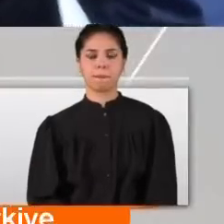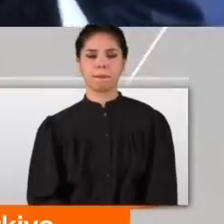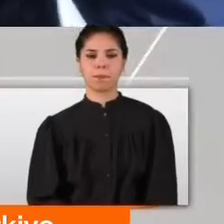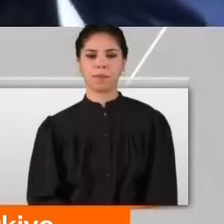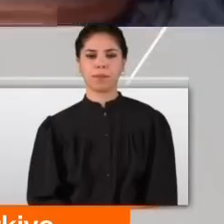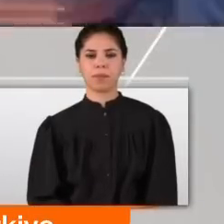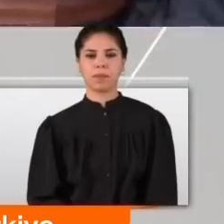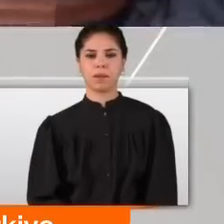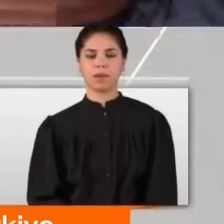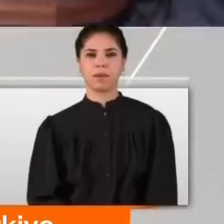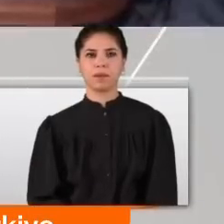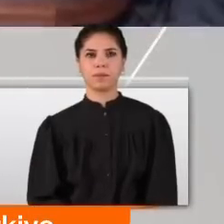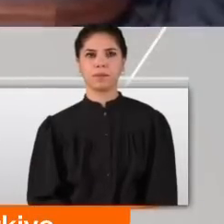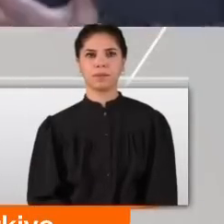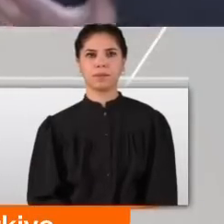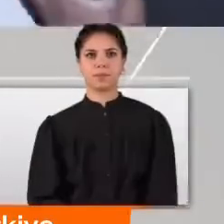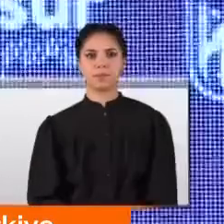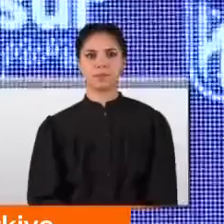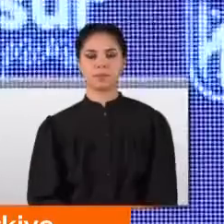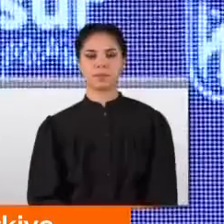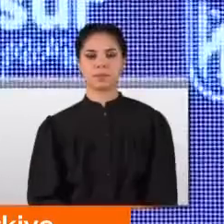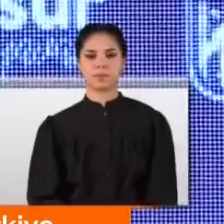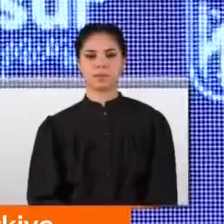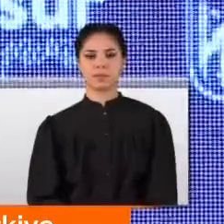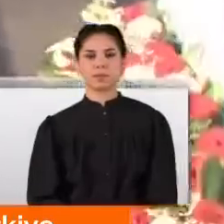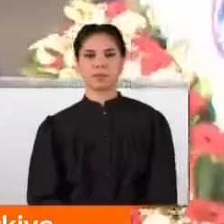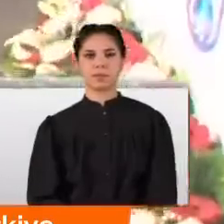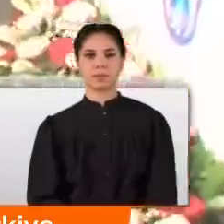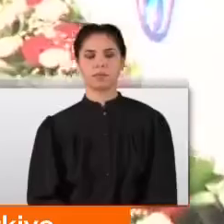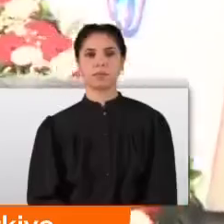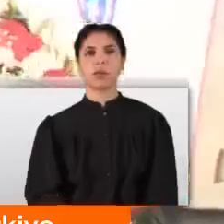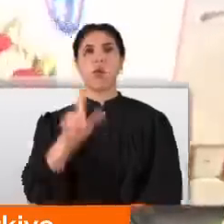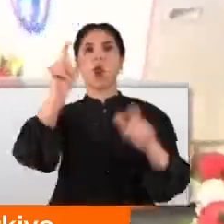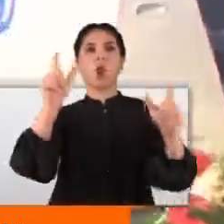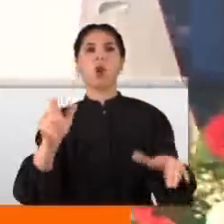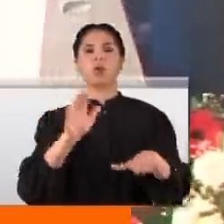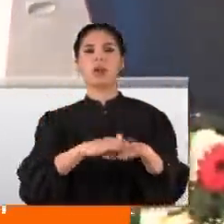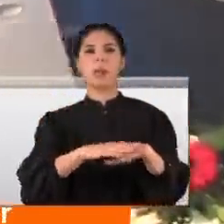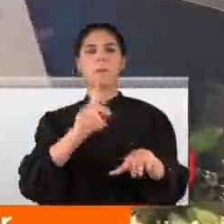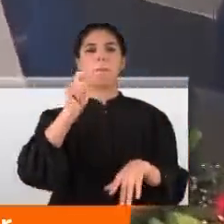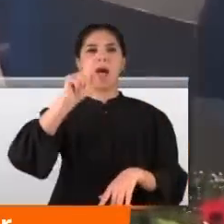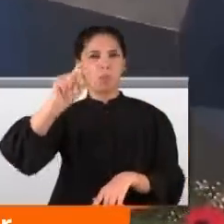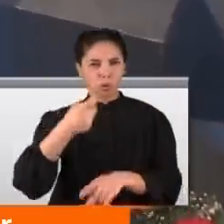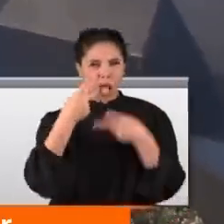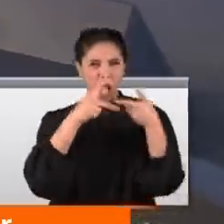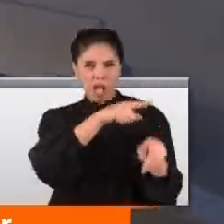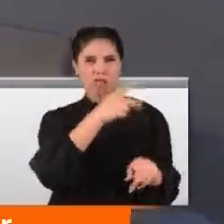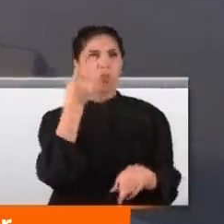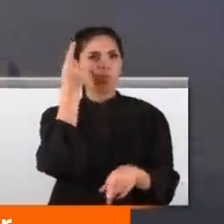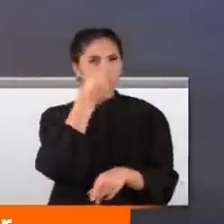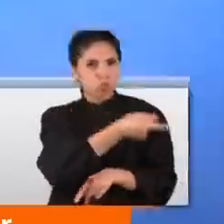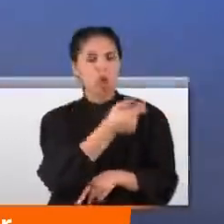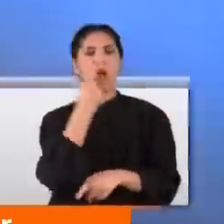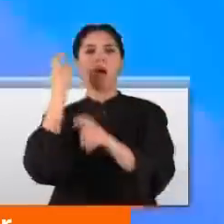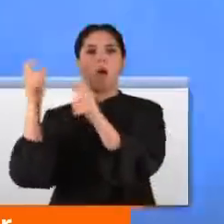Birilerinden para dilenmeden, birilerine el avuç açmadan biz bunları yapacağız. Londra'da yaptığı para buldum açıklamasını unuttu.